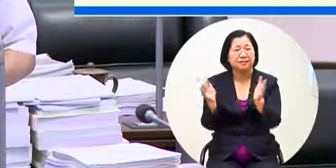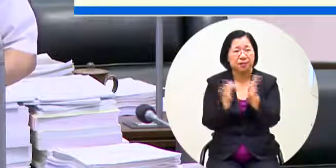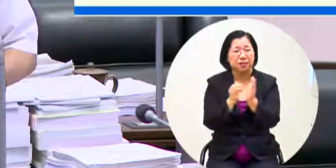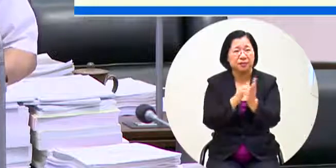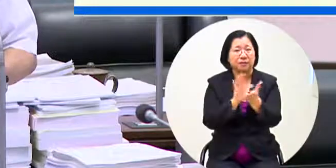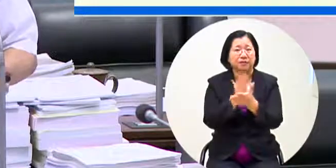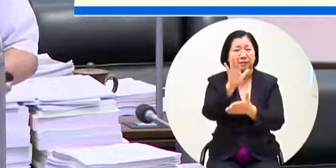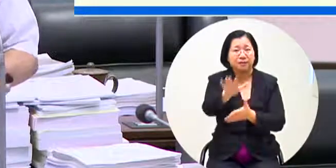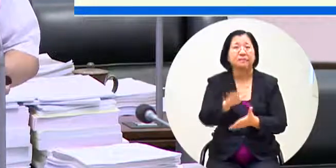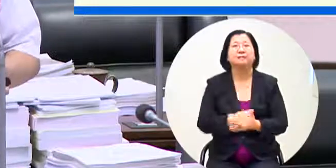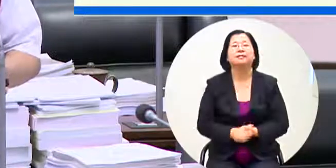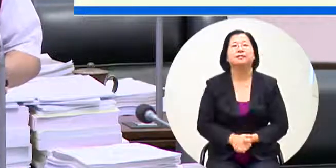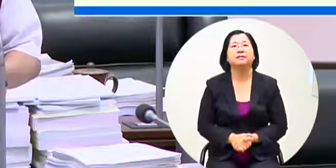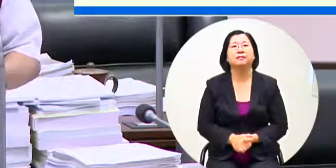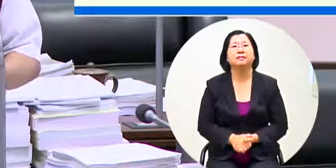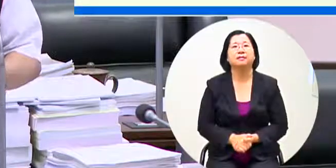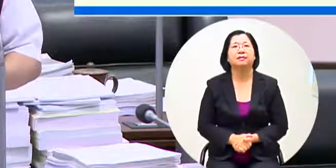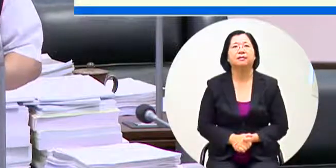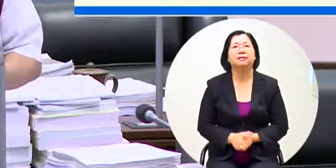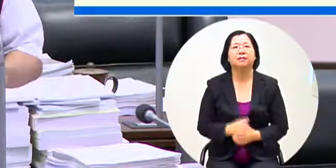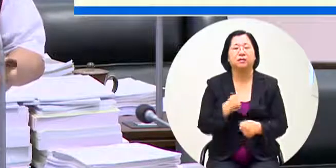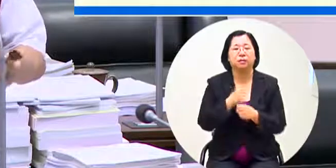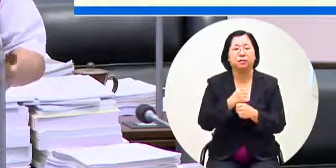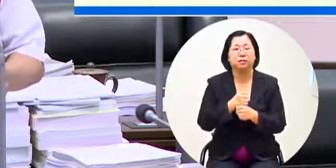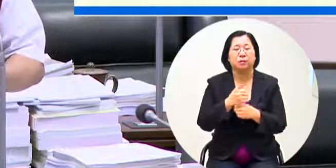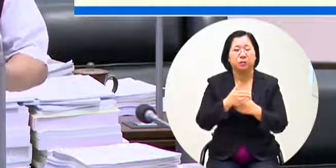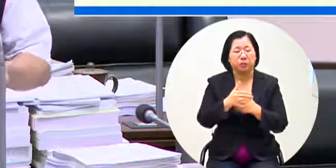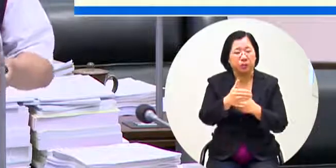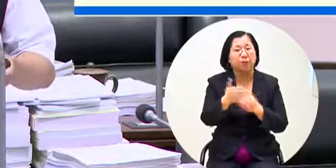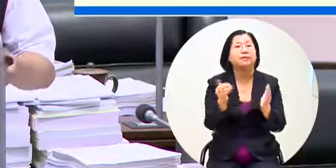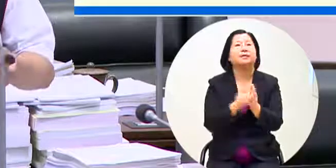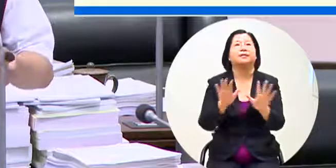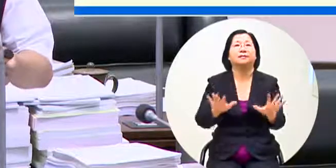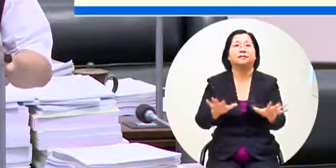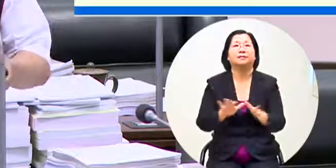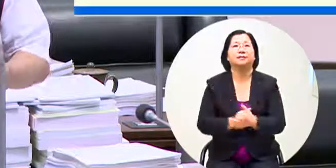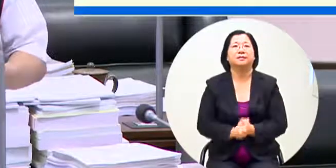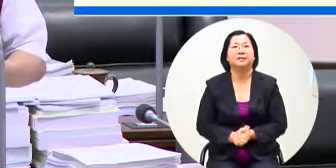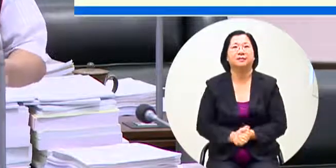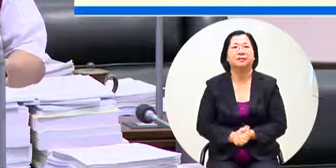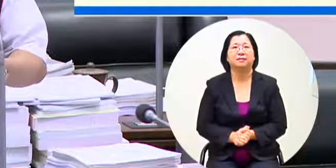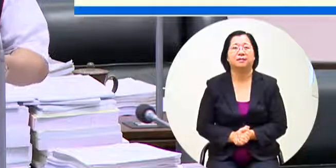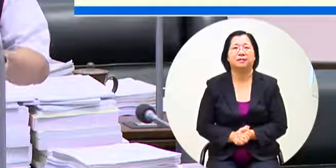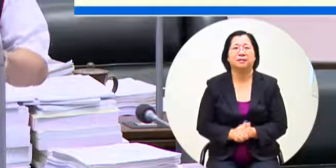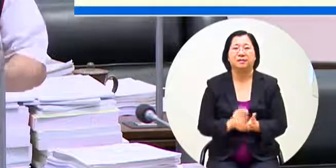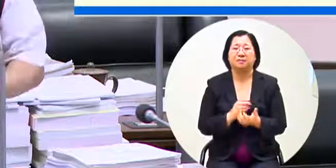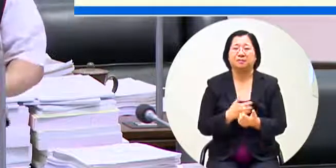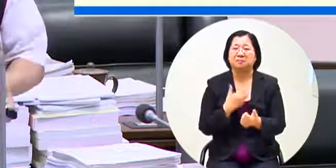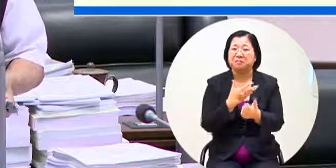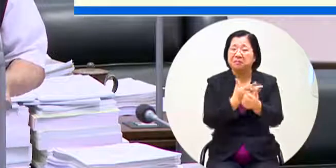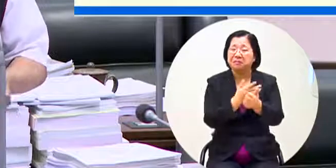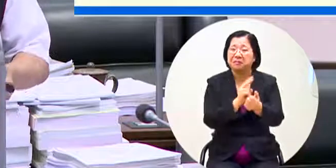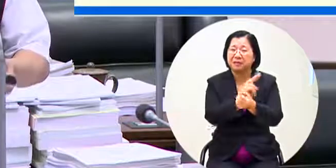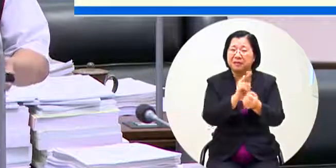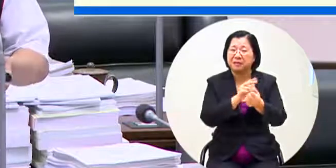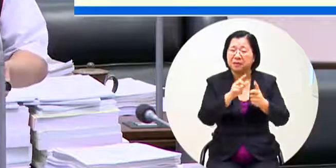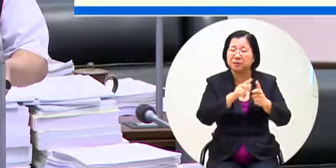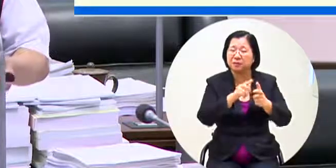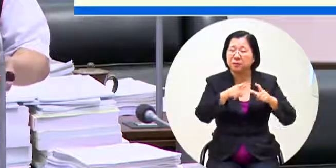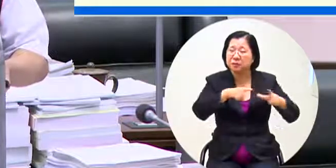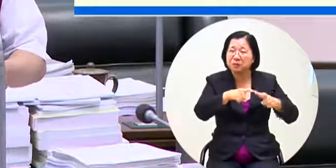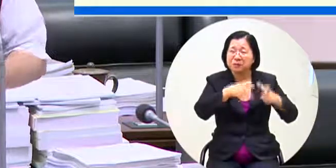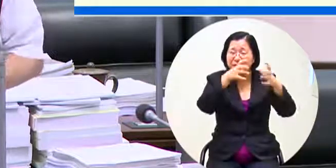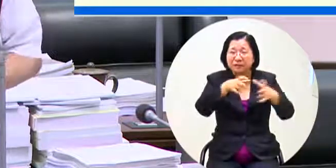紧，并无。带来讲吼，互恁们这个建设较好，互恁们较发展，